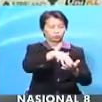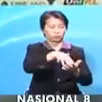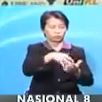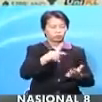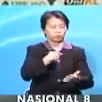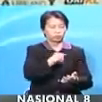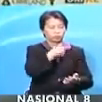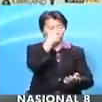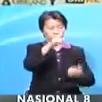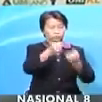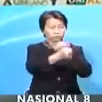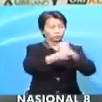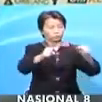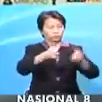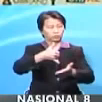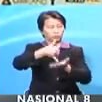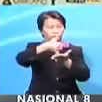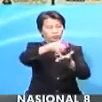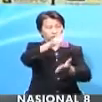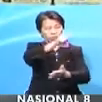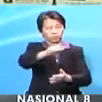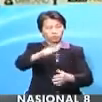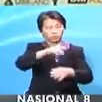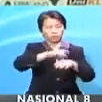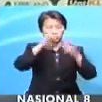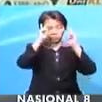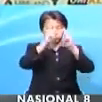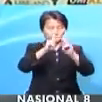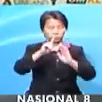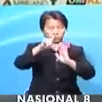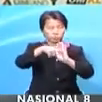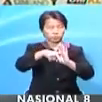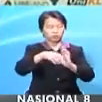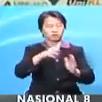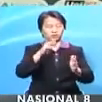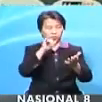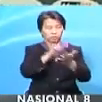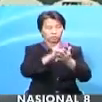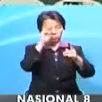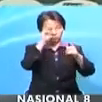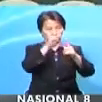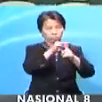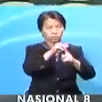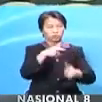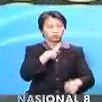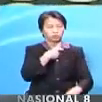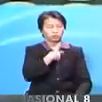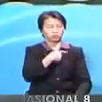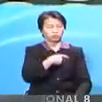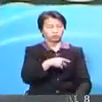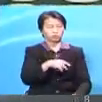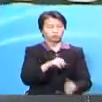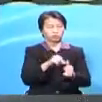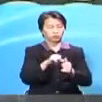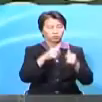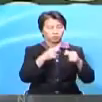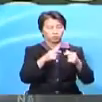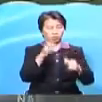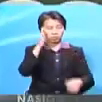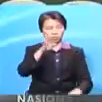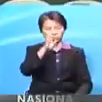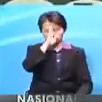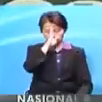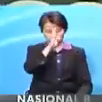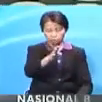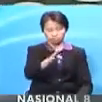persiapan ke Piala Asia di konten nanti itu setiap game untuk untuk fokus kita